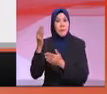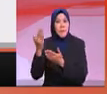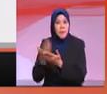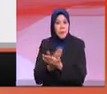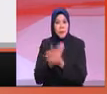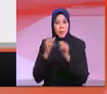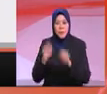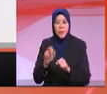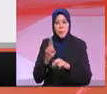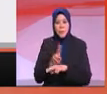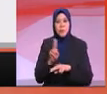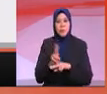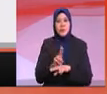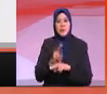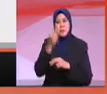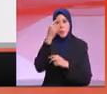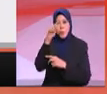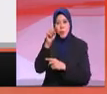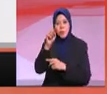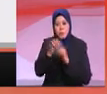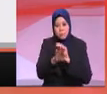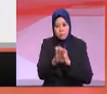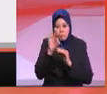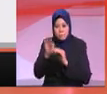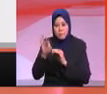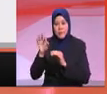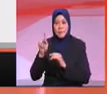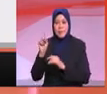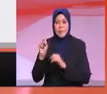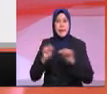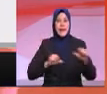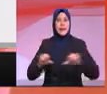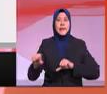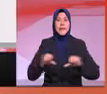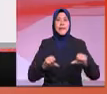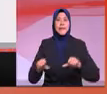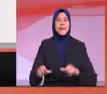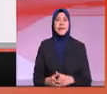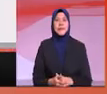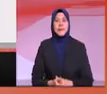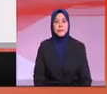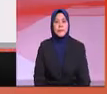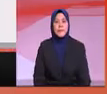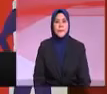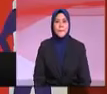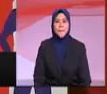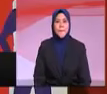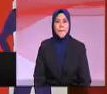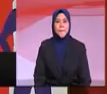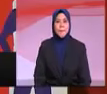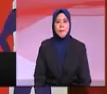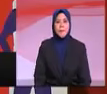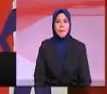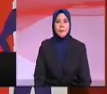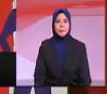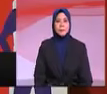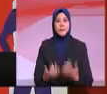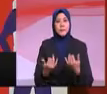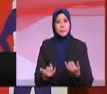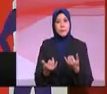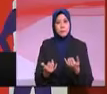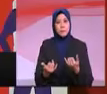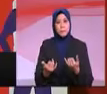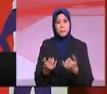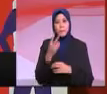boleh berguna pakai untuk pengesanan kes-kes aktif. Next. Dan kalau kita lihat sekarang